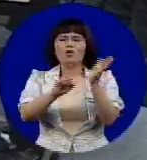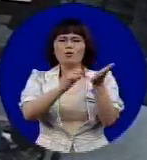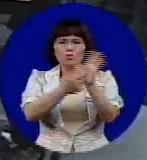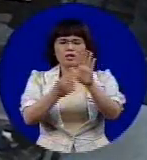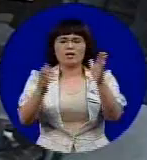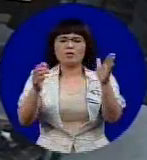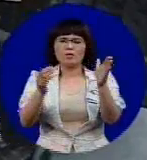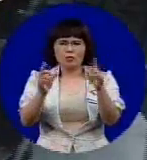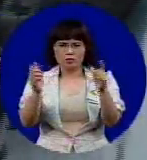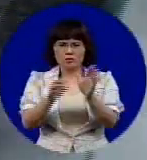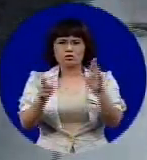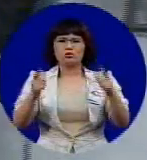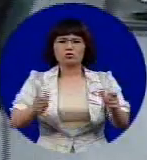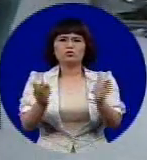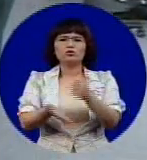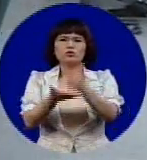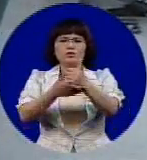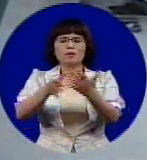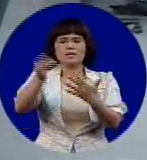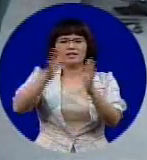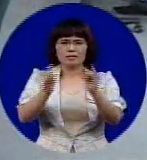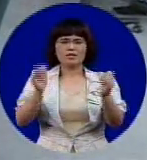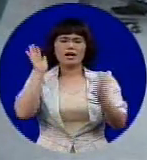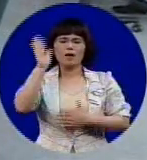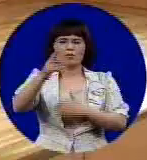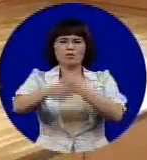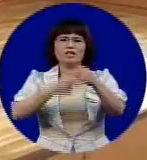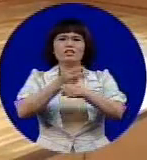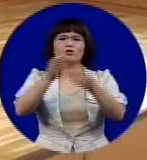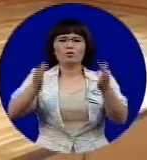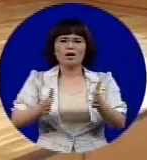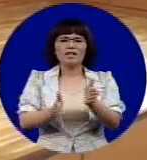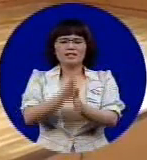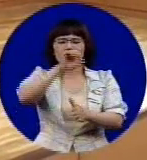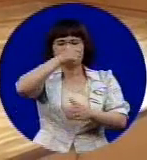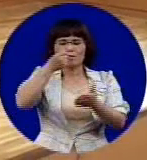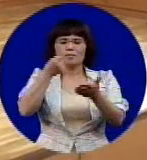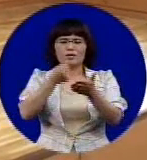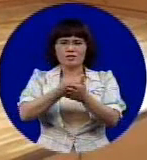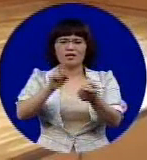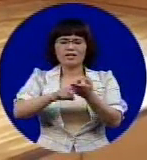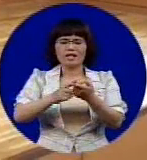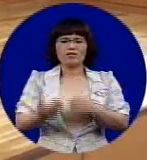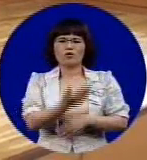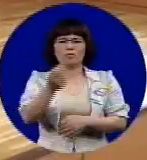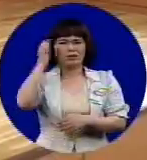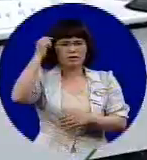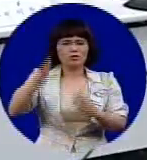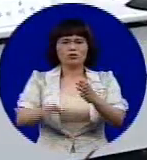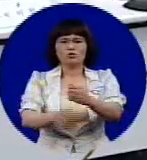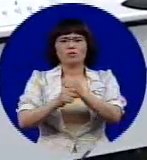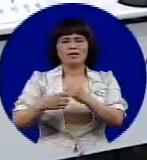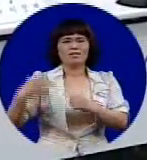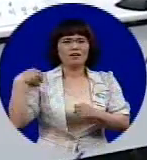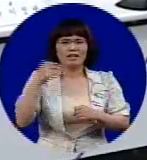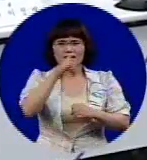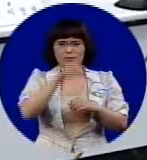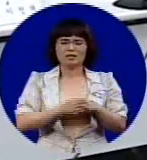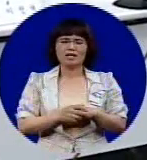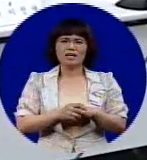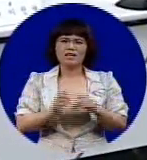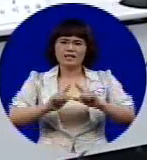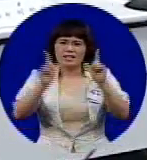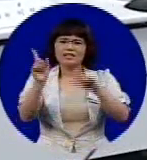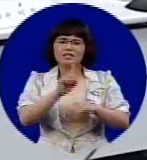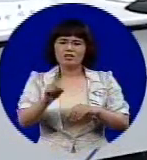공개 모집과 지역회의 추천 등으로 선발된 이들은 앞으로 2년간 시 예산 편성에 대한 주민 의견을 수렴하는 역할을 하게